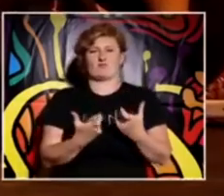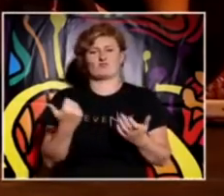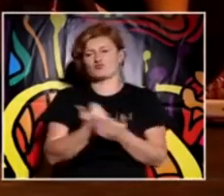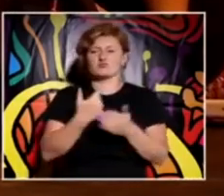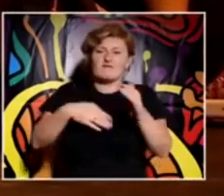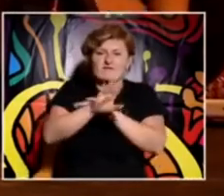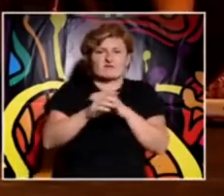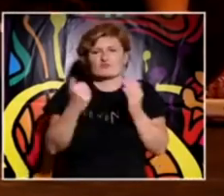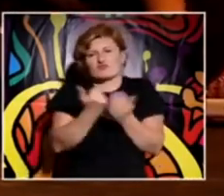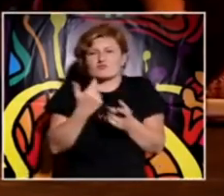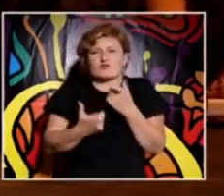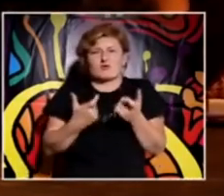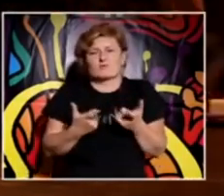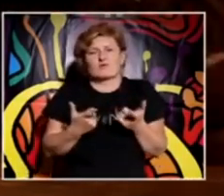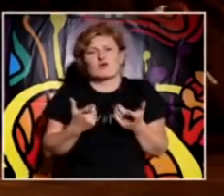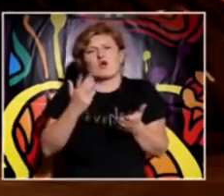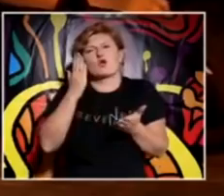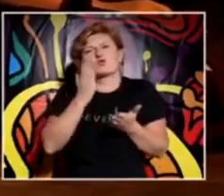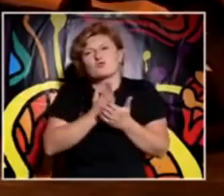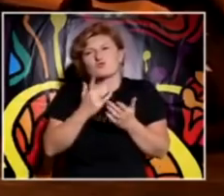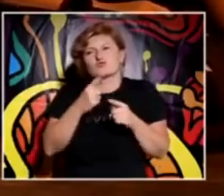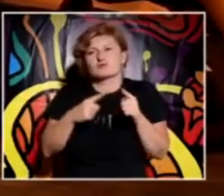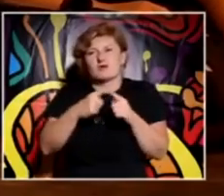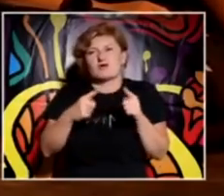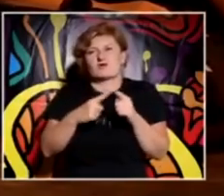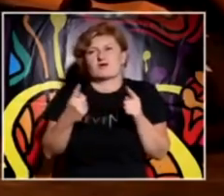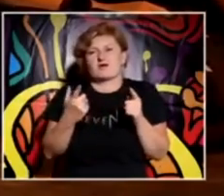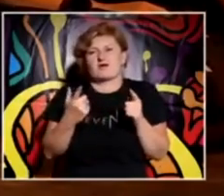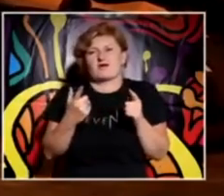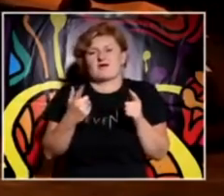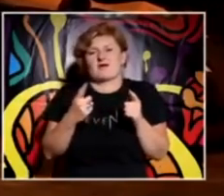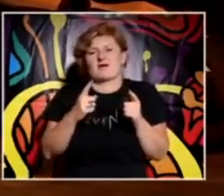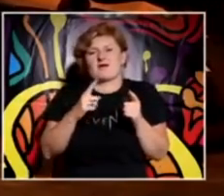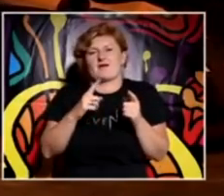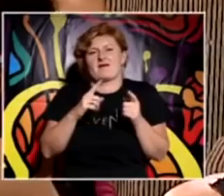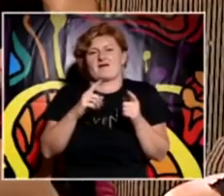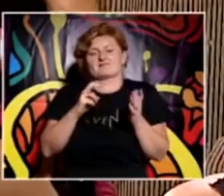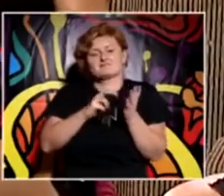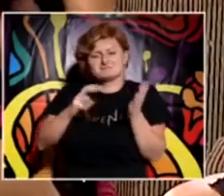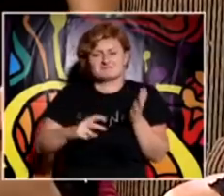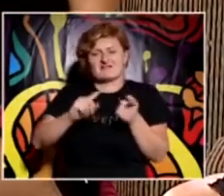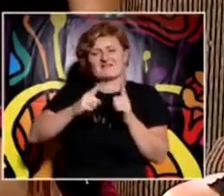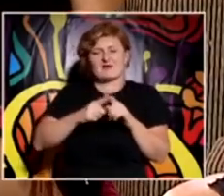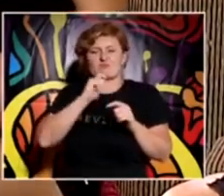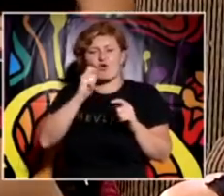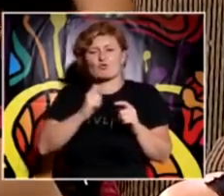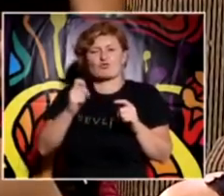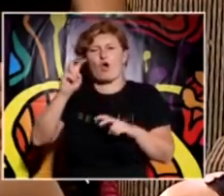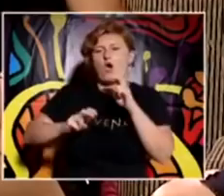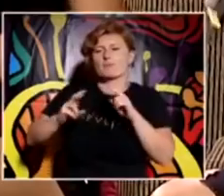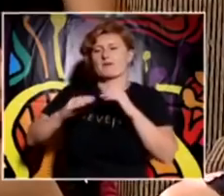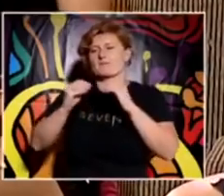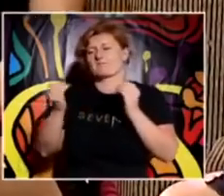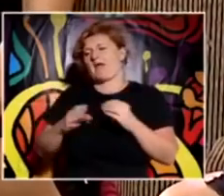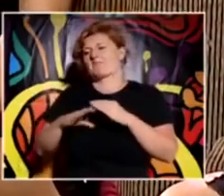wyjść, musimy coś zrobić. Chyba już troszeczkę odeszliśmy od stylu podróżowania, leżymy na plaży, aczkolwiek wiemy, że ludzie różnie odpoczywają.